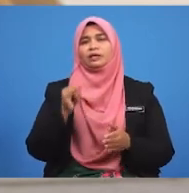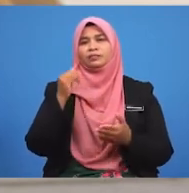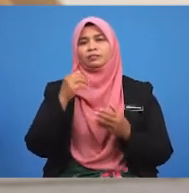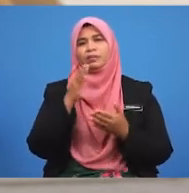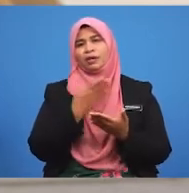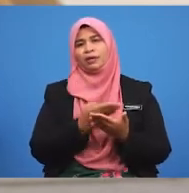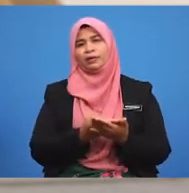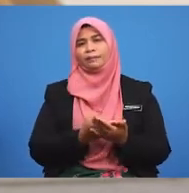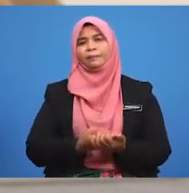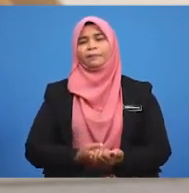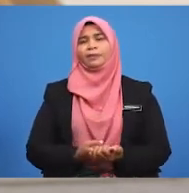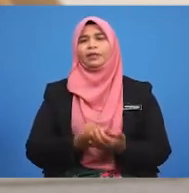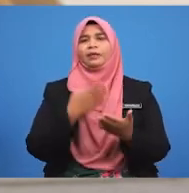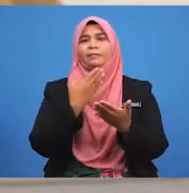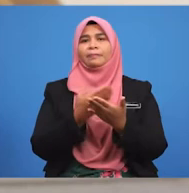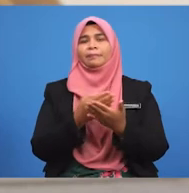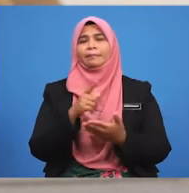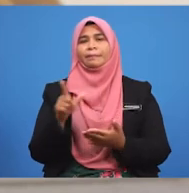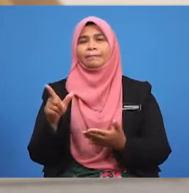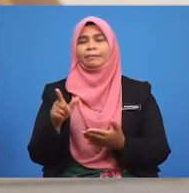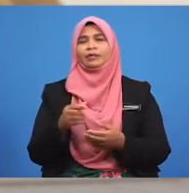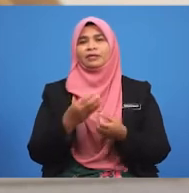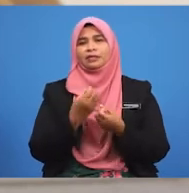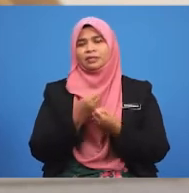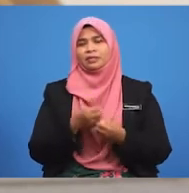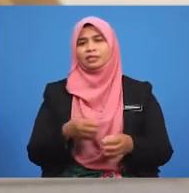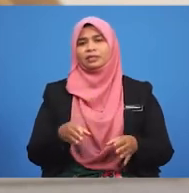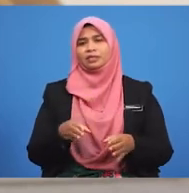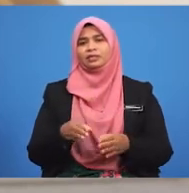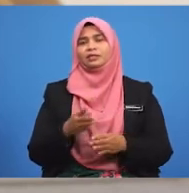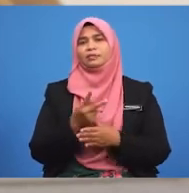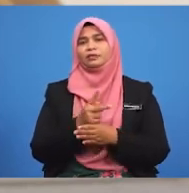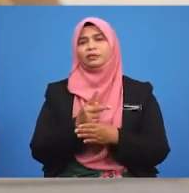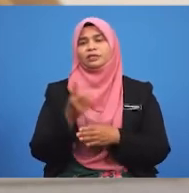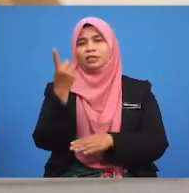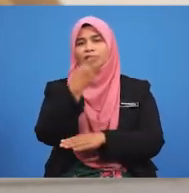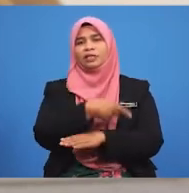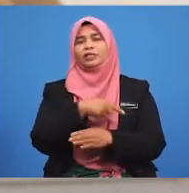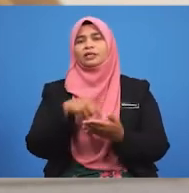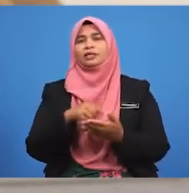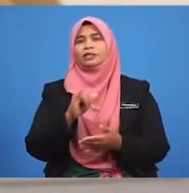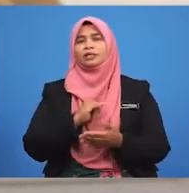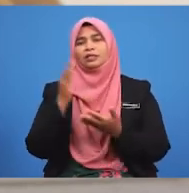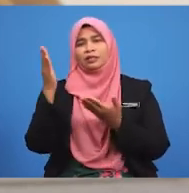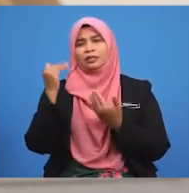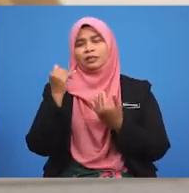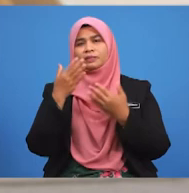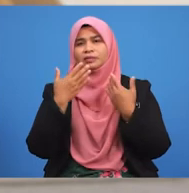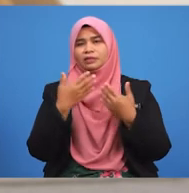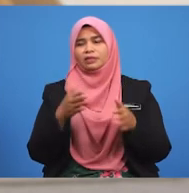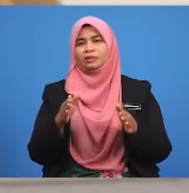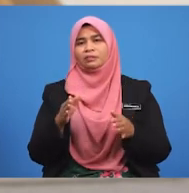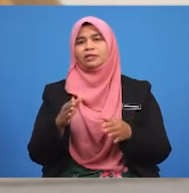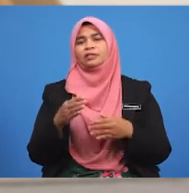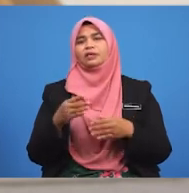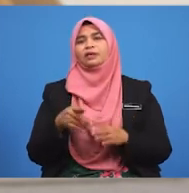saya. Baiklah, sekian saja perkongsian kita pada hari ini. Saya berharap selepas daripada pembelajaran